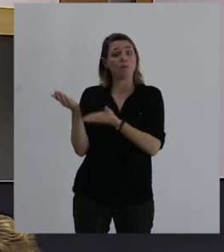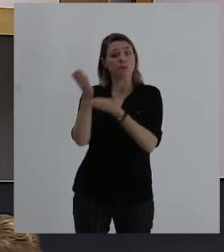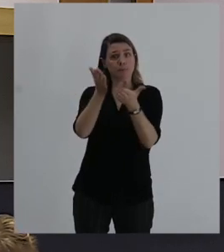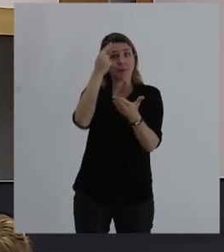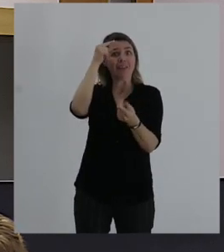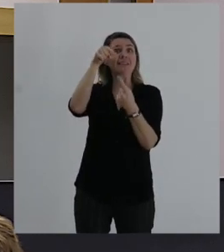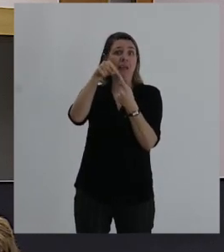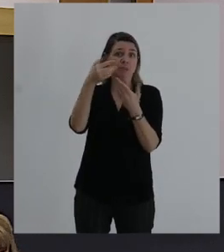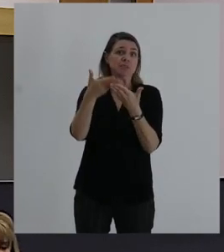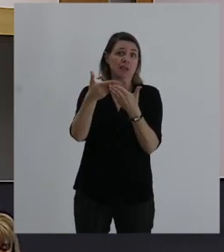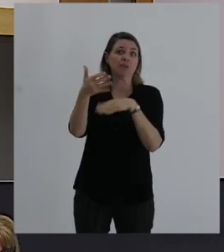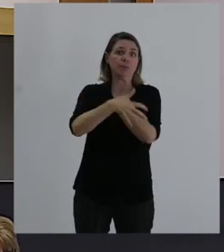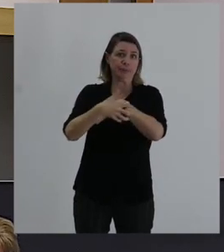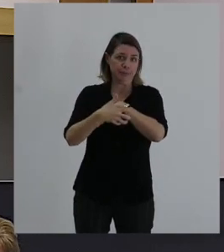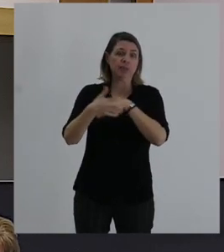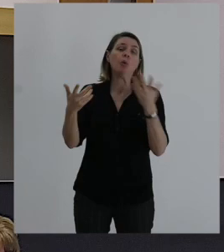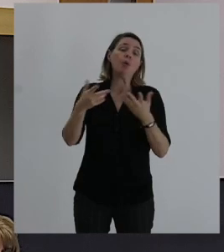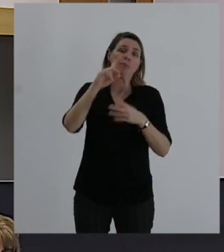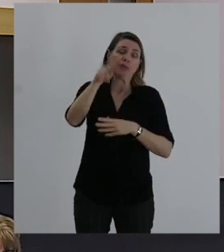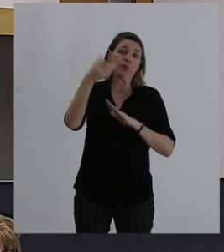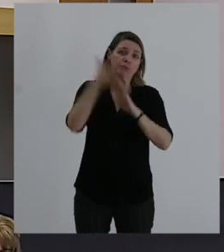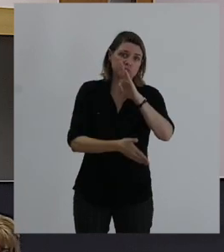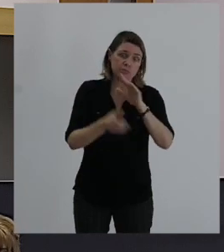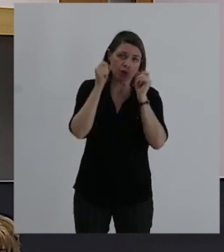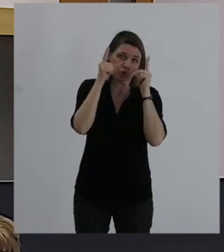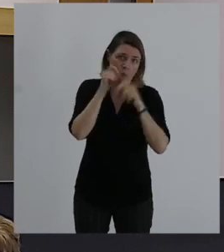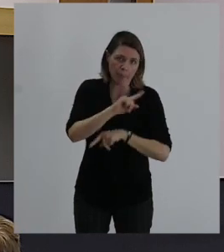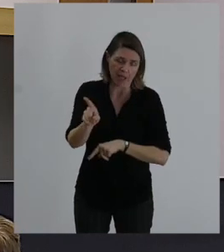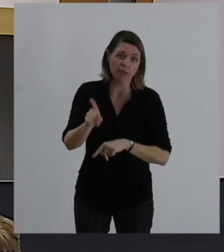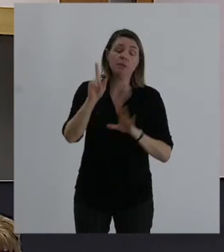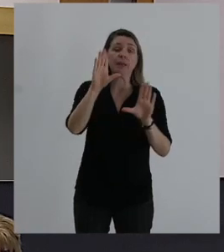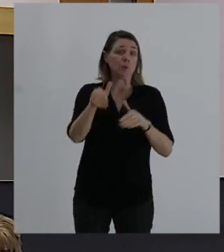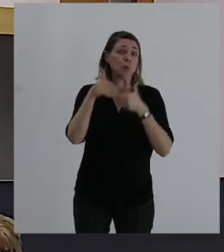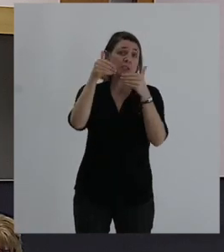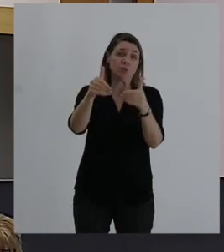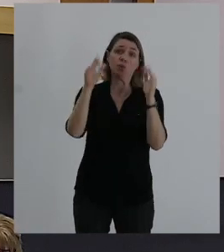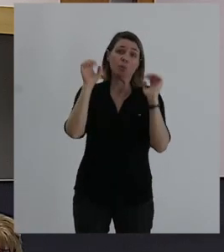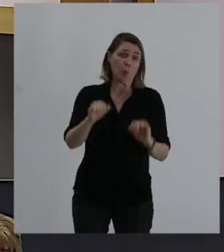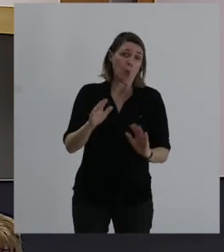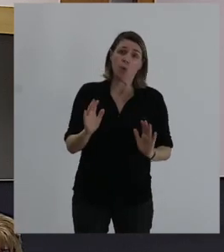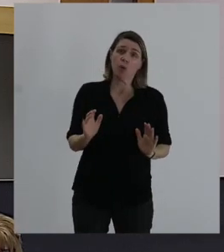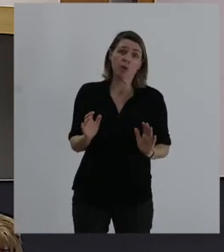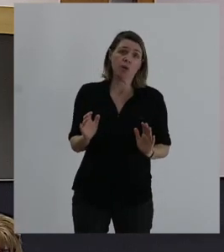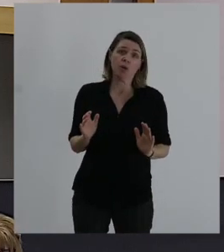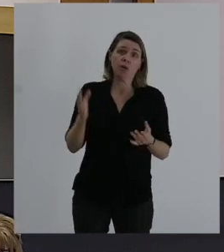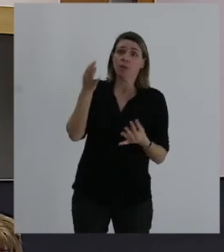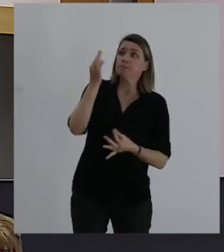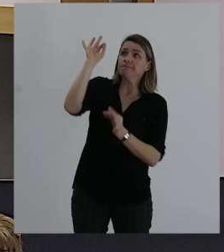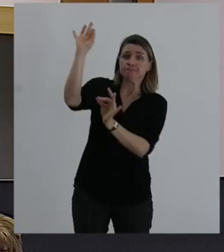le sujet. Alors ça a échoué, sans surprise, mais ça continue. On peut encore